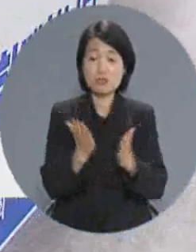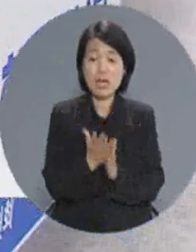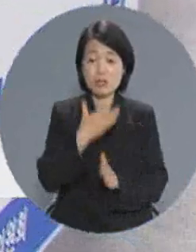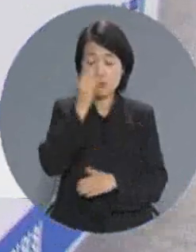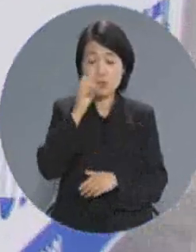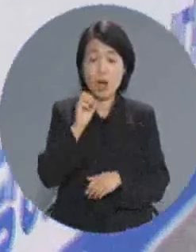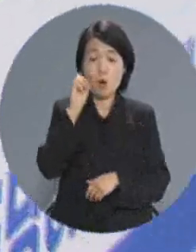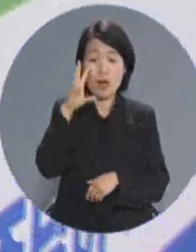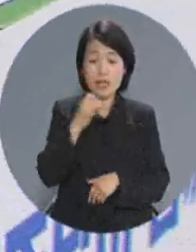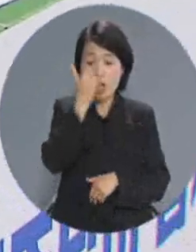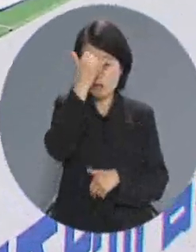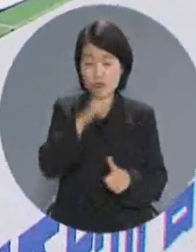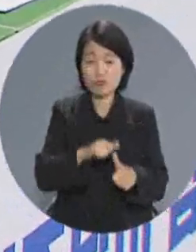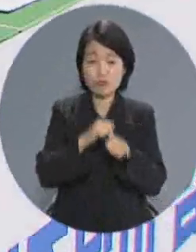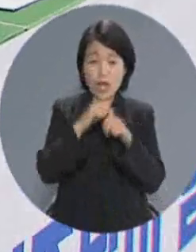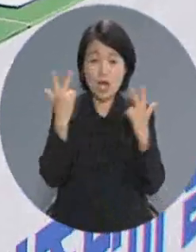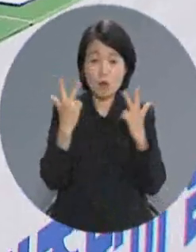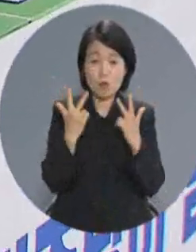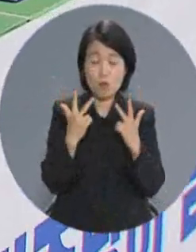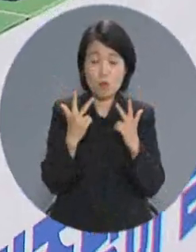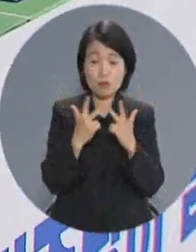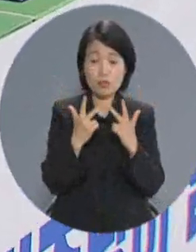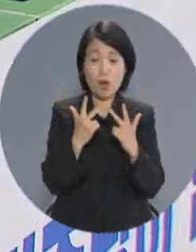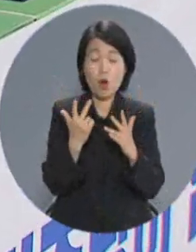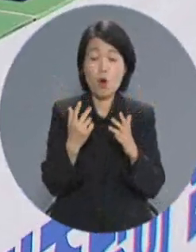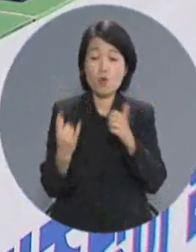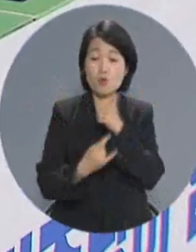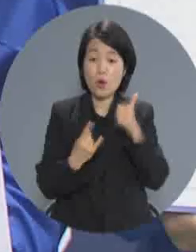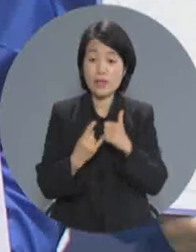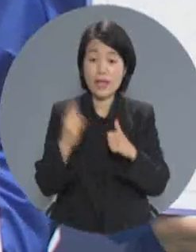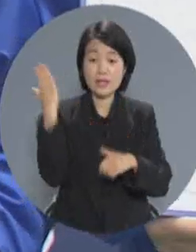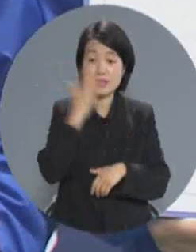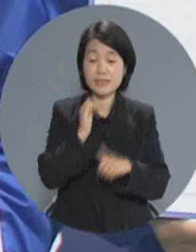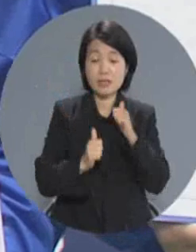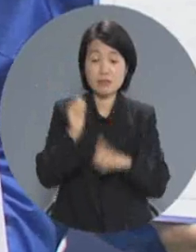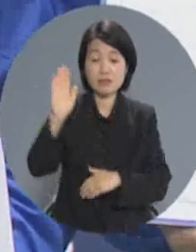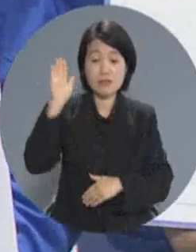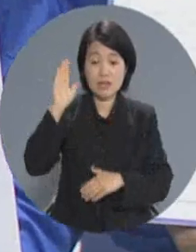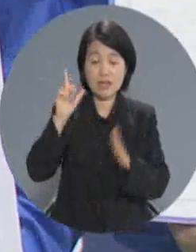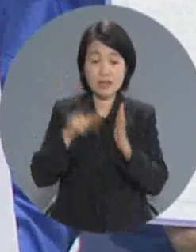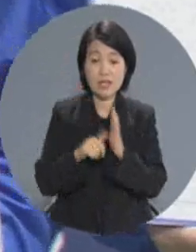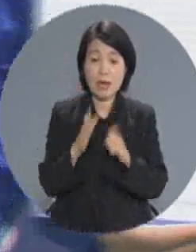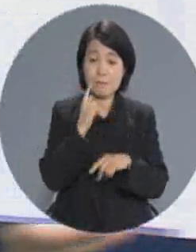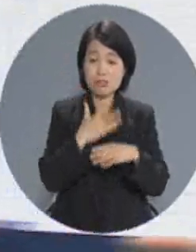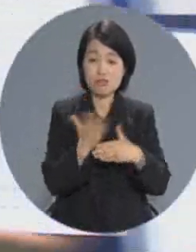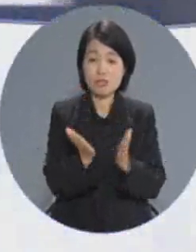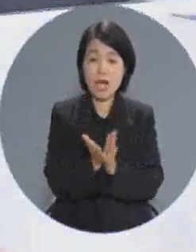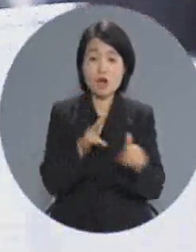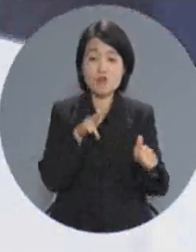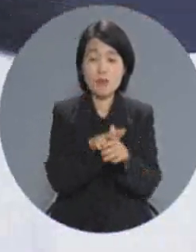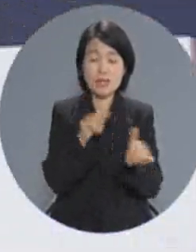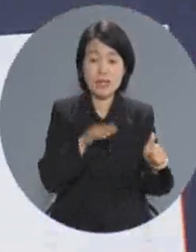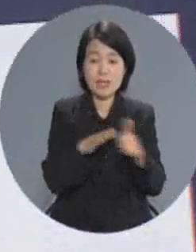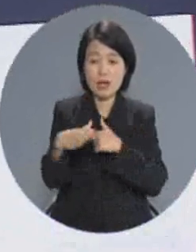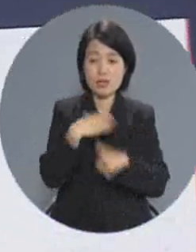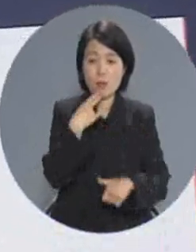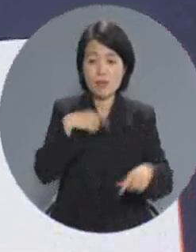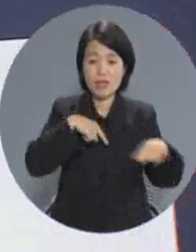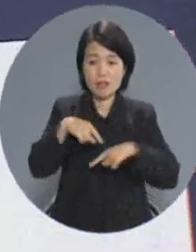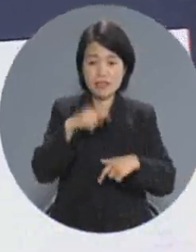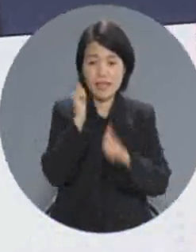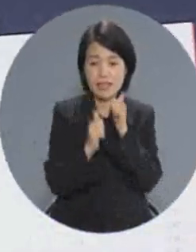순천 광양 구례 곡성 을지역위원회의 클린 경선 세학식에서 광양의 민주당 예비 후보들은 네거티브 없는 정책